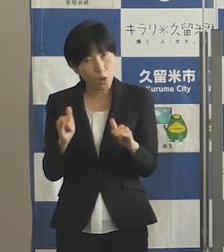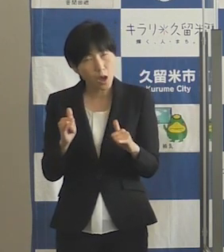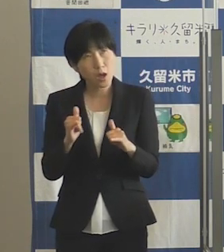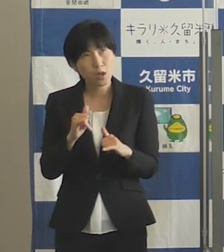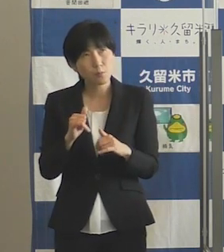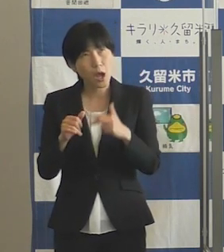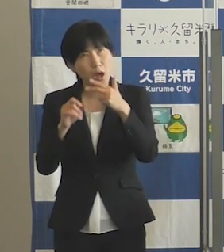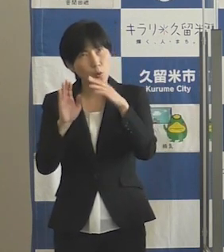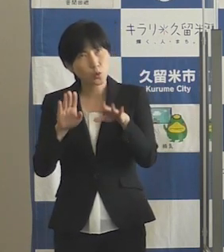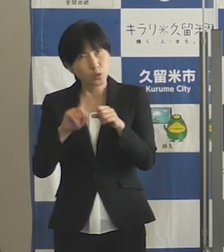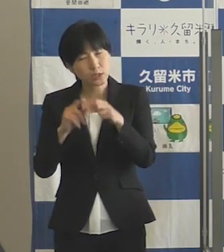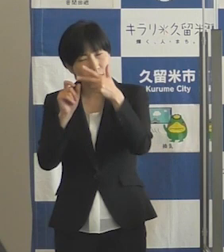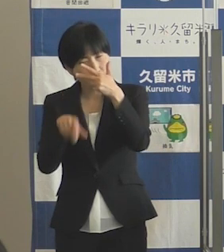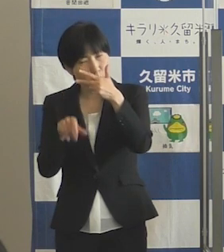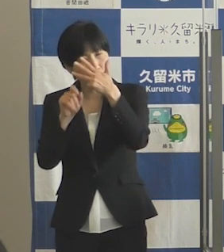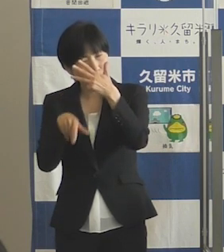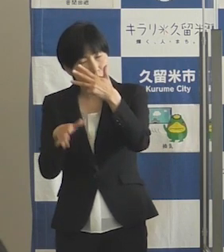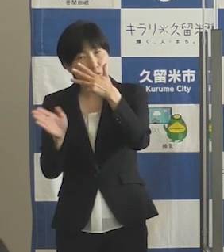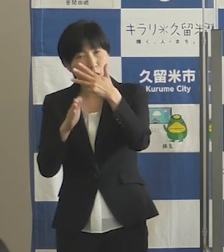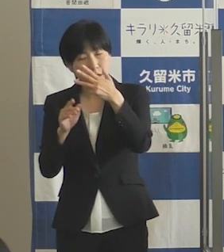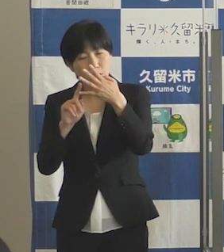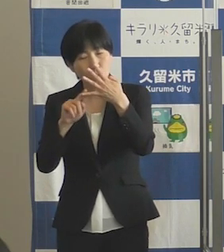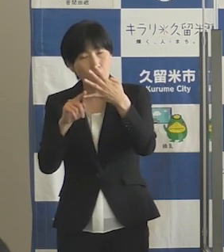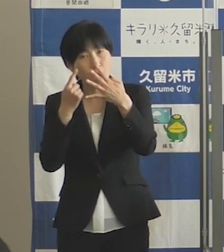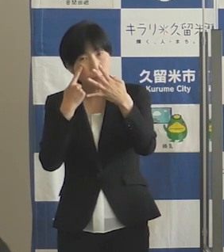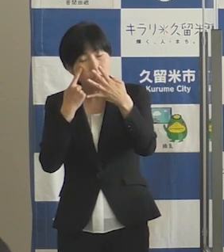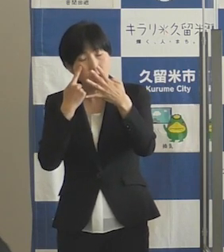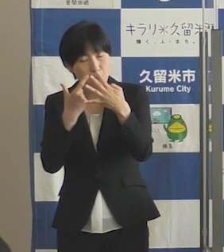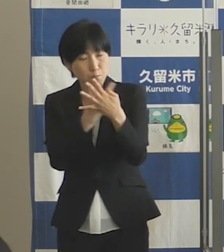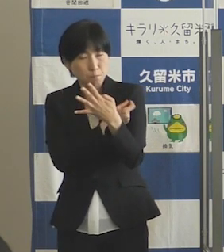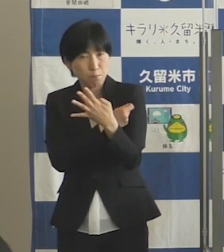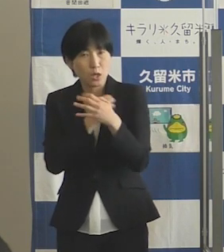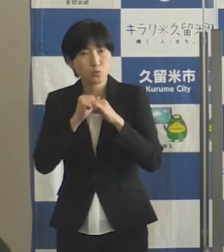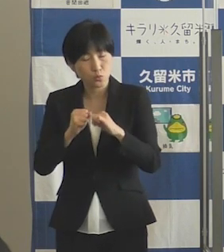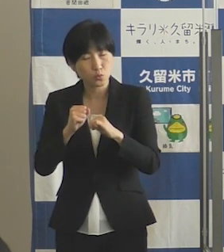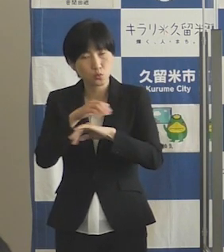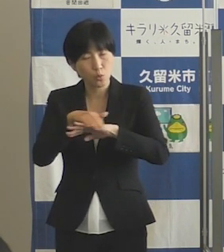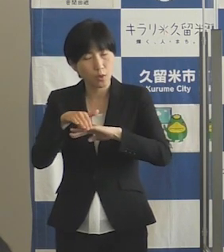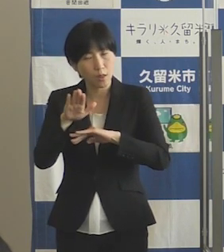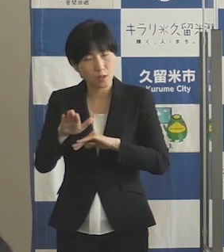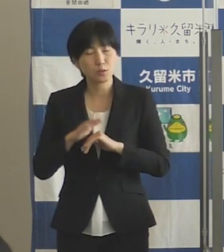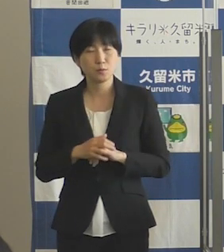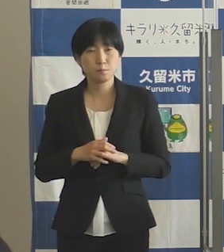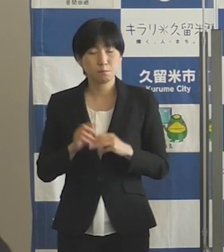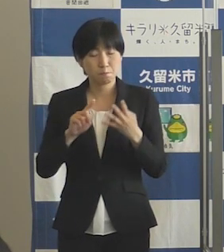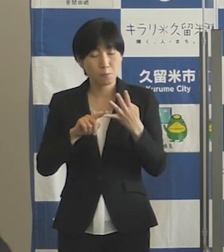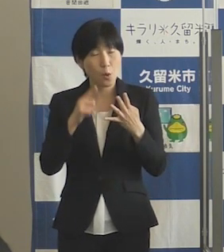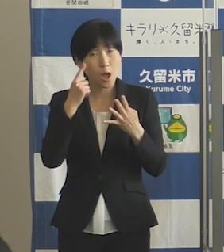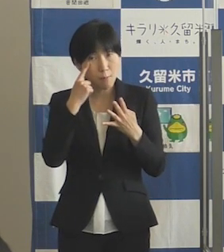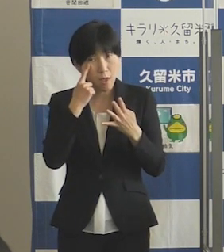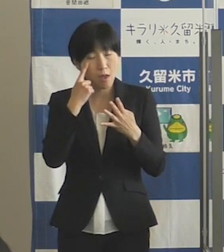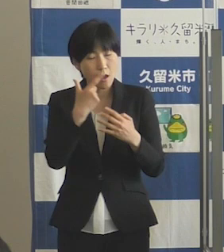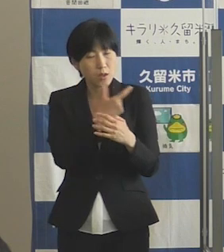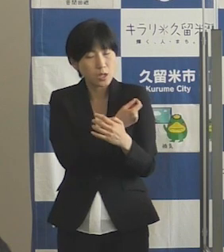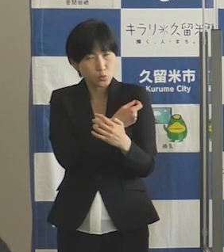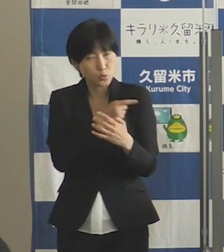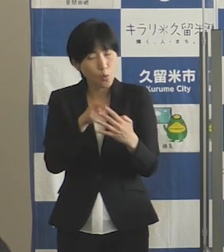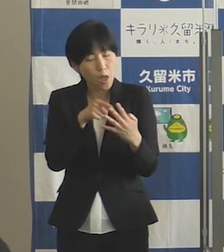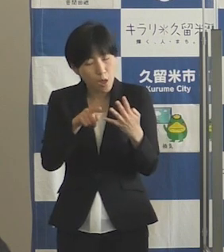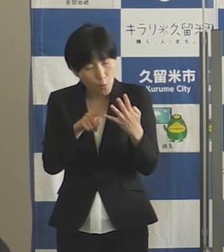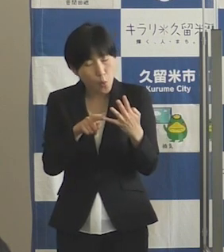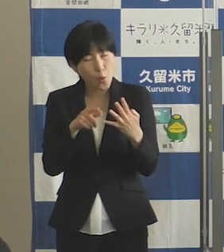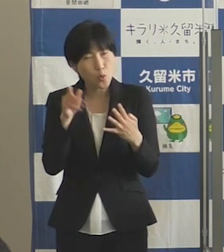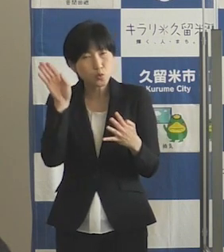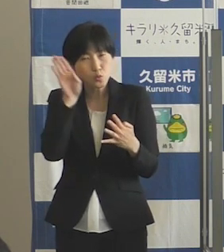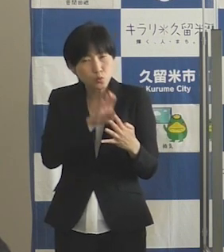7月か8月ごろに接種時期を迎えることになります。4回目接種もスムーズに実施